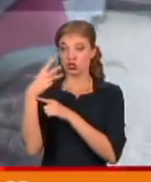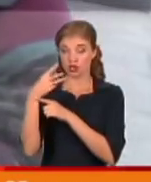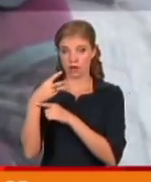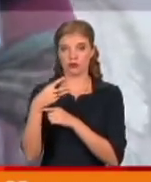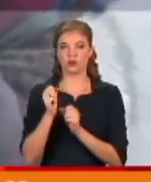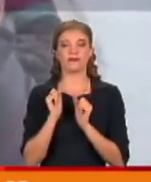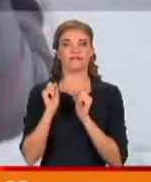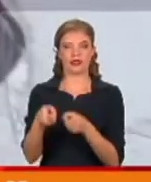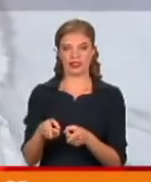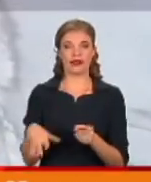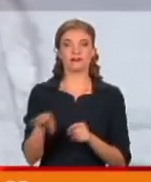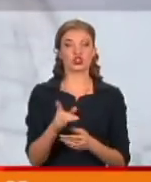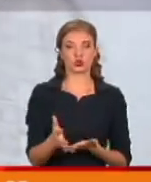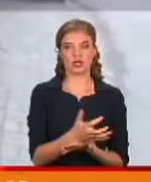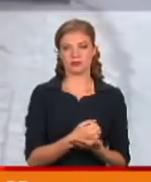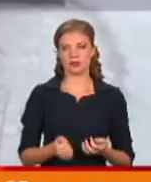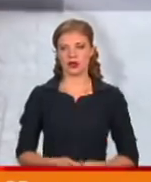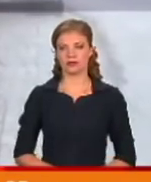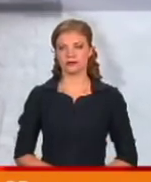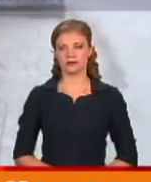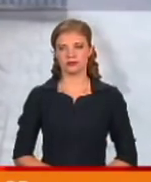камеру, викидає все, що назбирала.